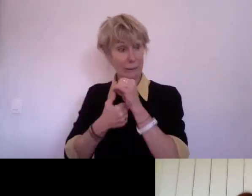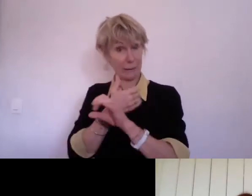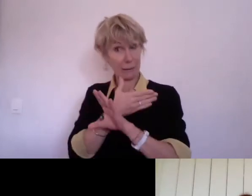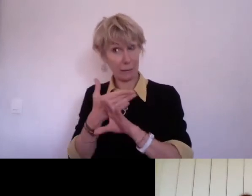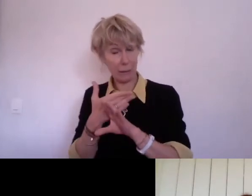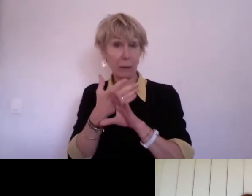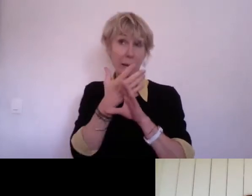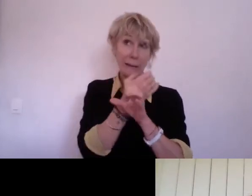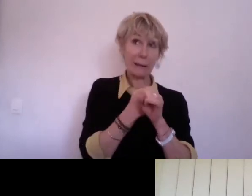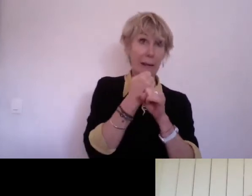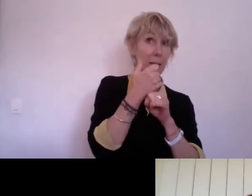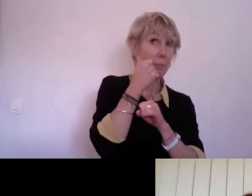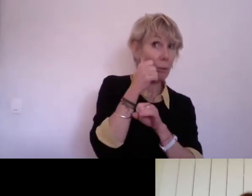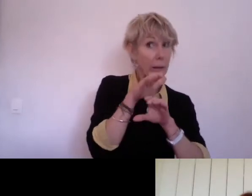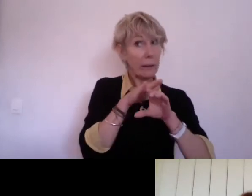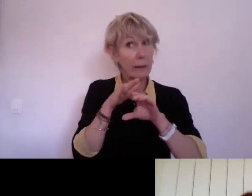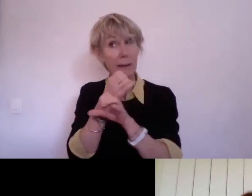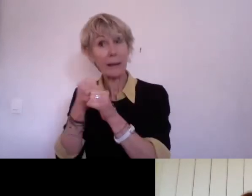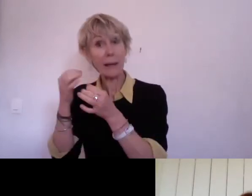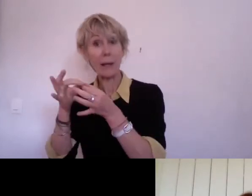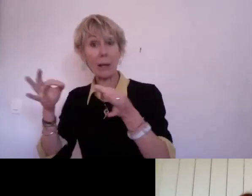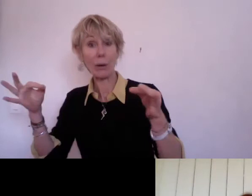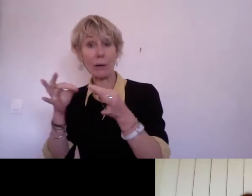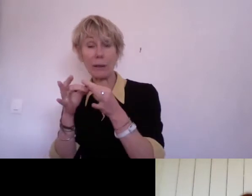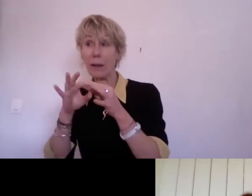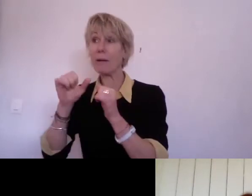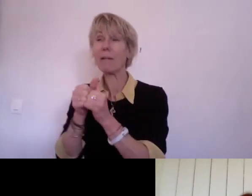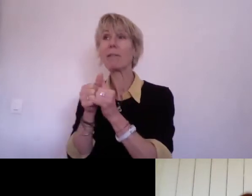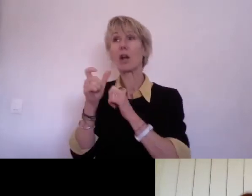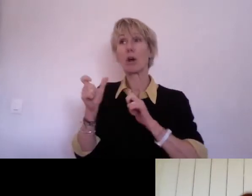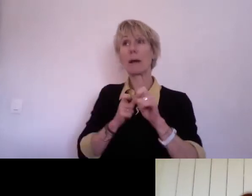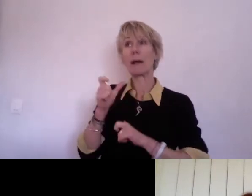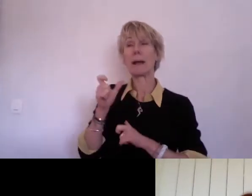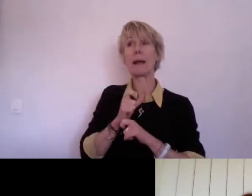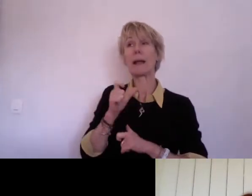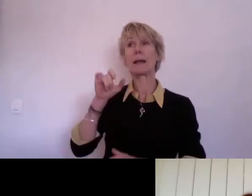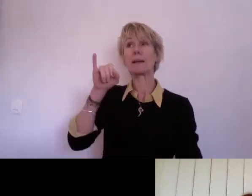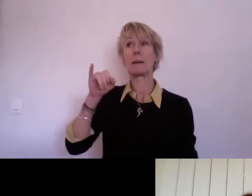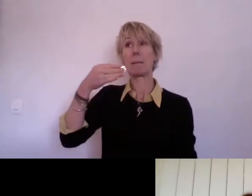ligne, mis en place avec ma collègue Isabelle Martinez. C'est un